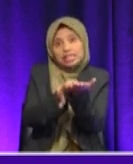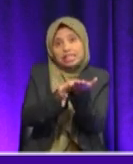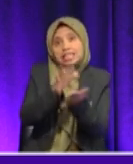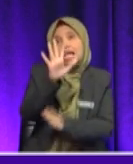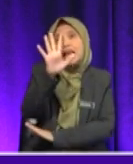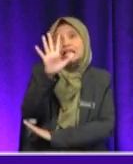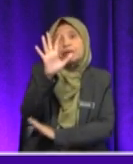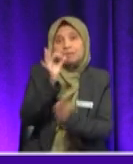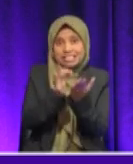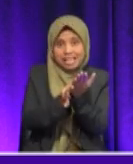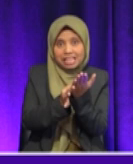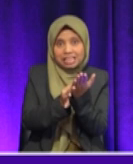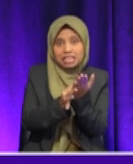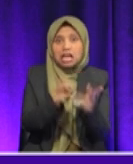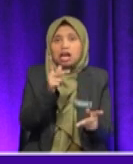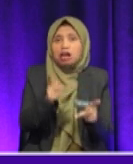esc